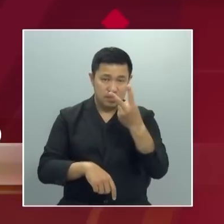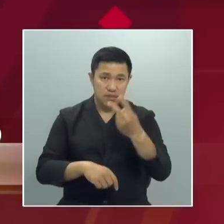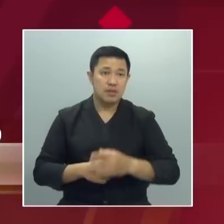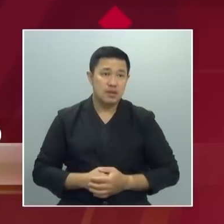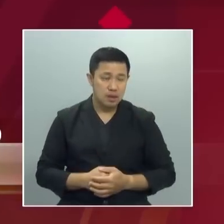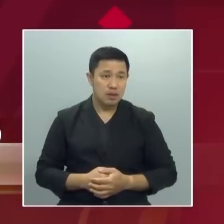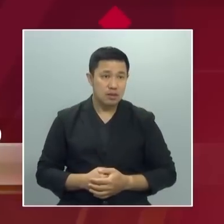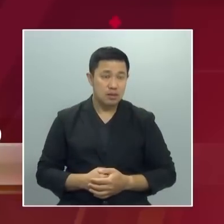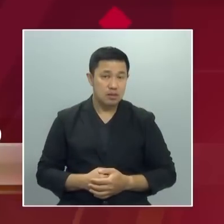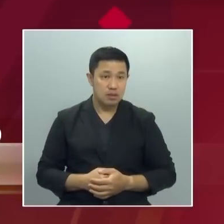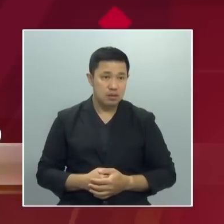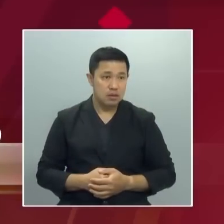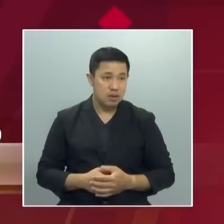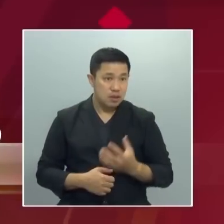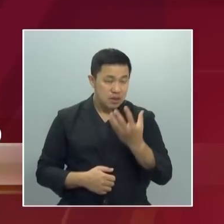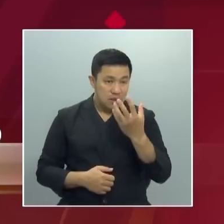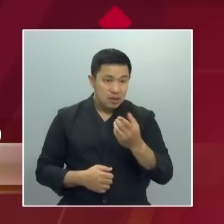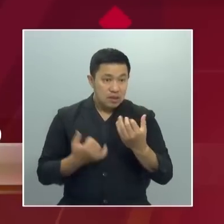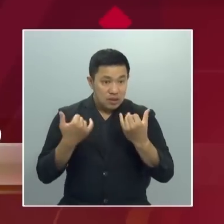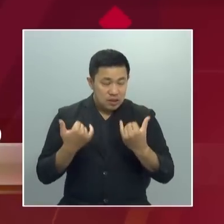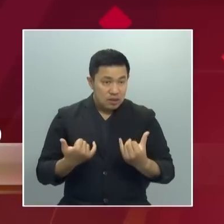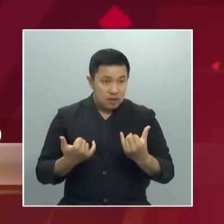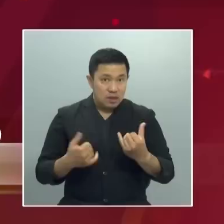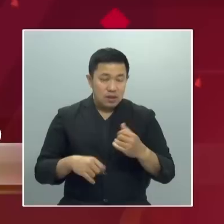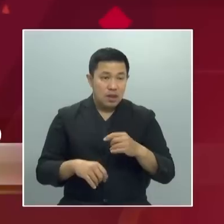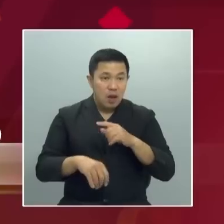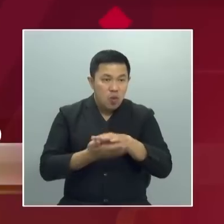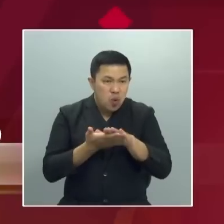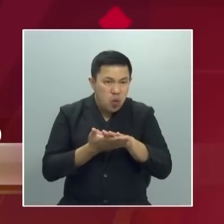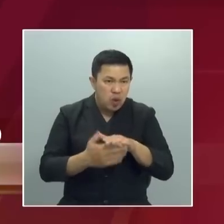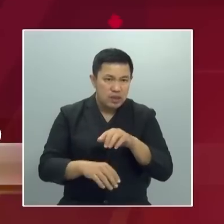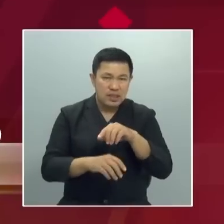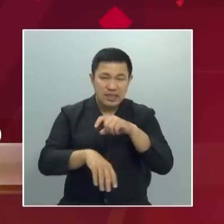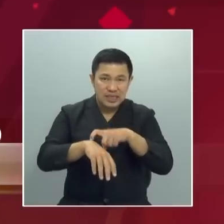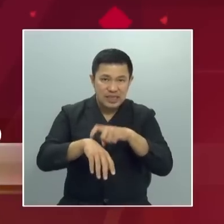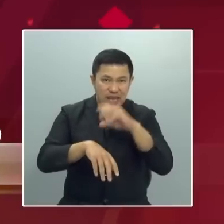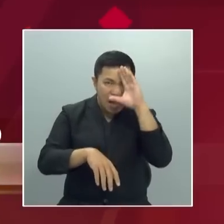ควันหลง 2นัดสุดท้ายท่านผู้ชมออก22:00นขออภัยฮะ